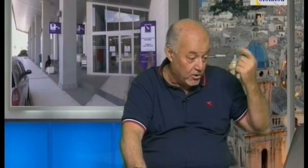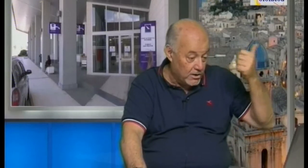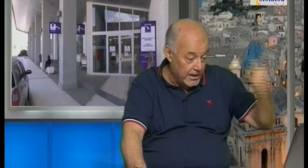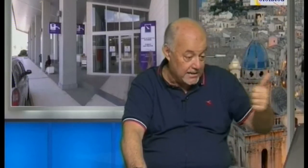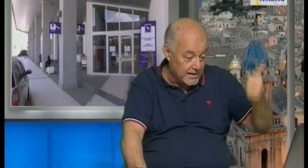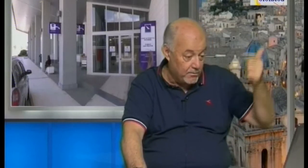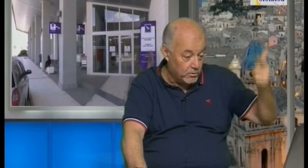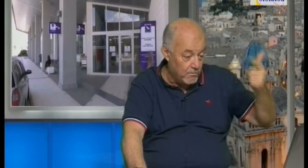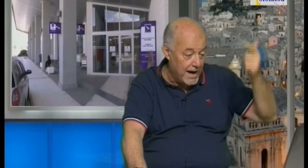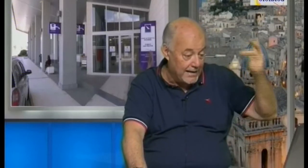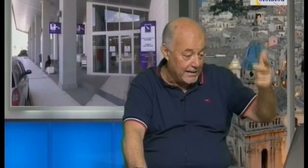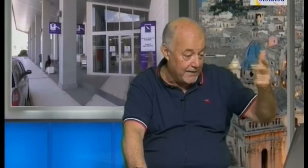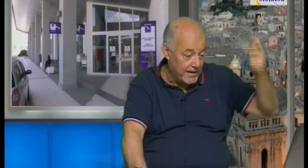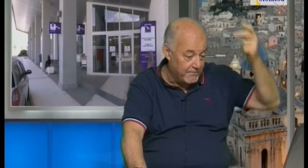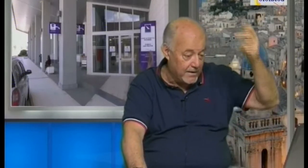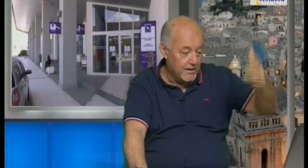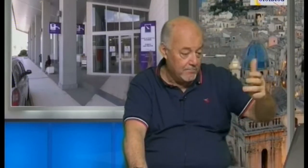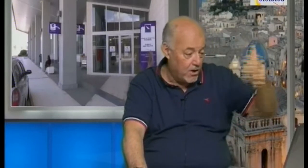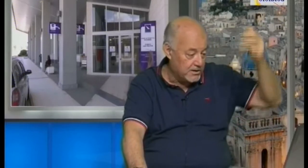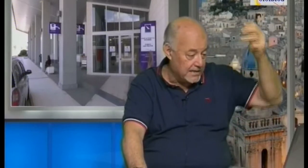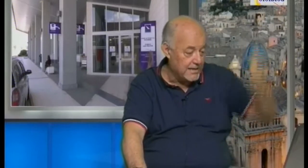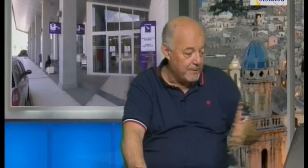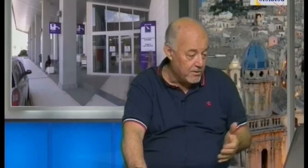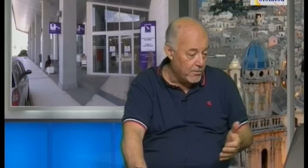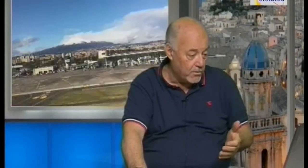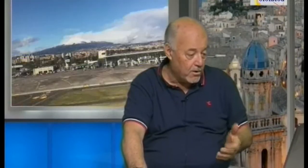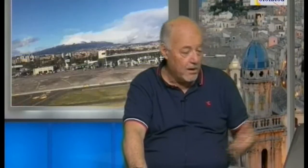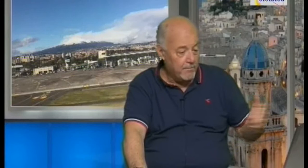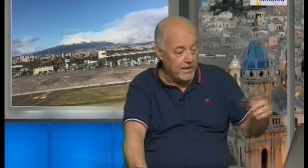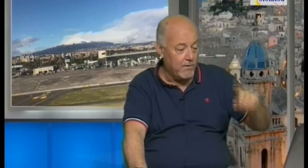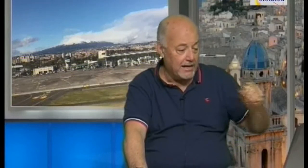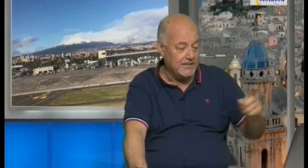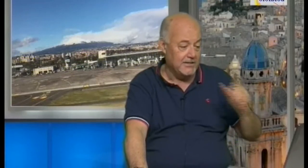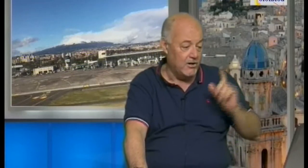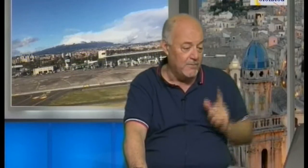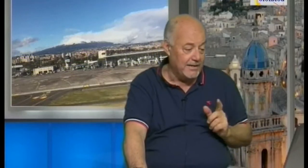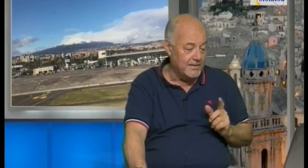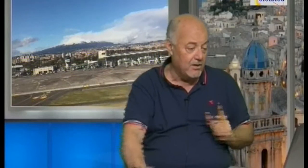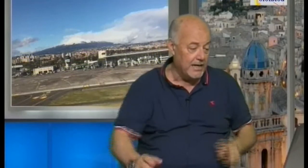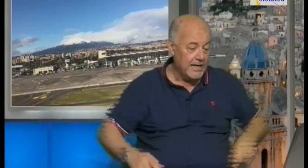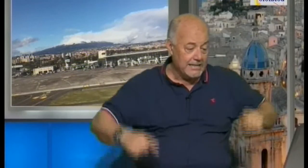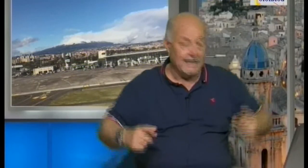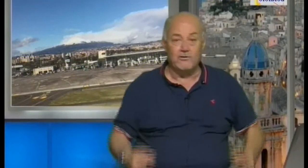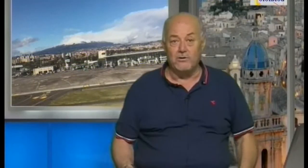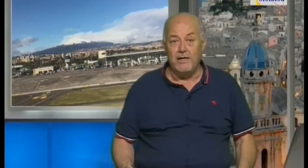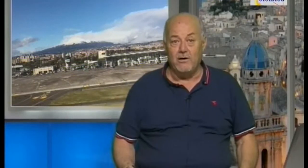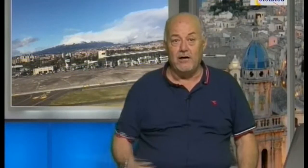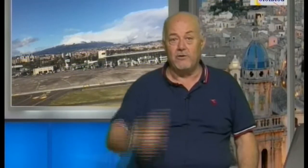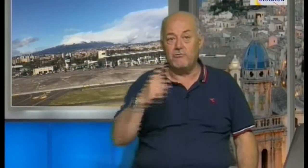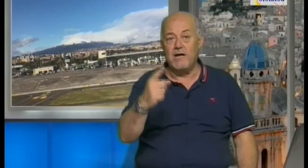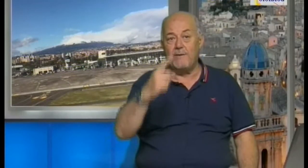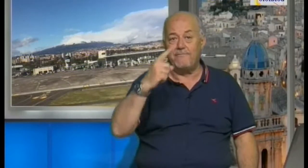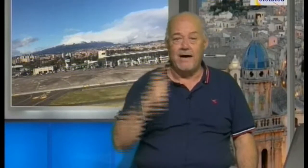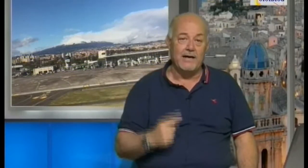aspettando Istanbul, Dubai, Tel Aviv, Mosca e San Pietroburgo, per i quali esistono limitazioni, santo Dio, e